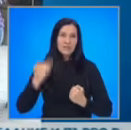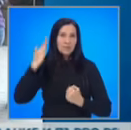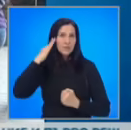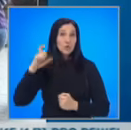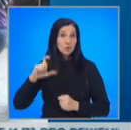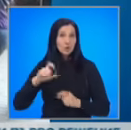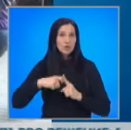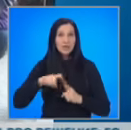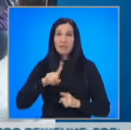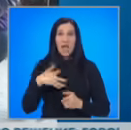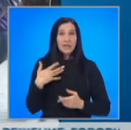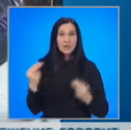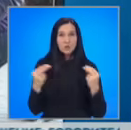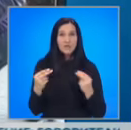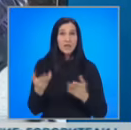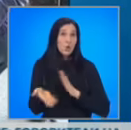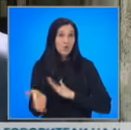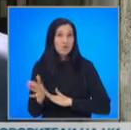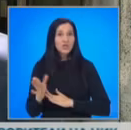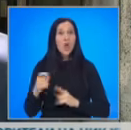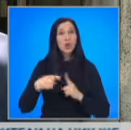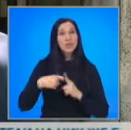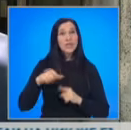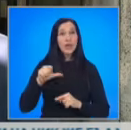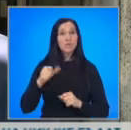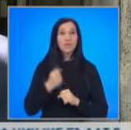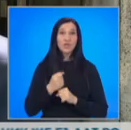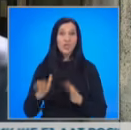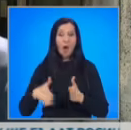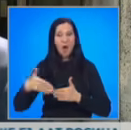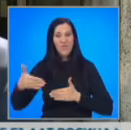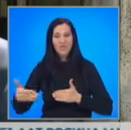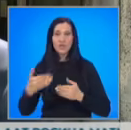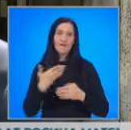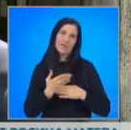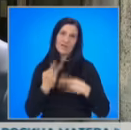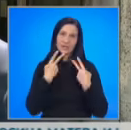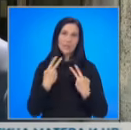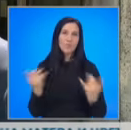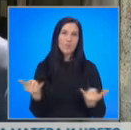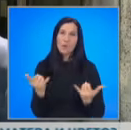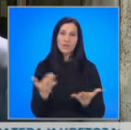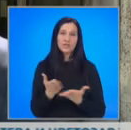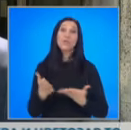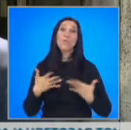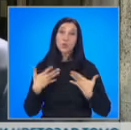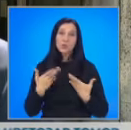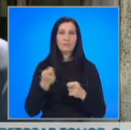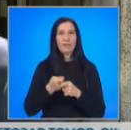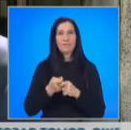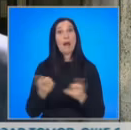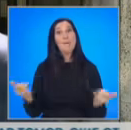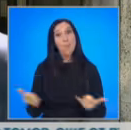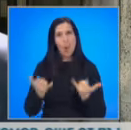Кацаров не е поискал съвети от отиващия си Костадин Ангелов. Нещата отвън винаги изглеждат по много лесен начин. Пожелавам му да ги направи